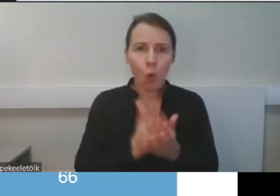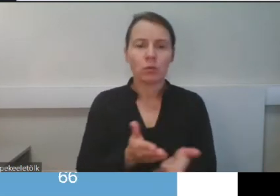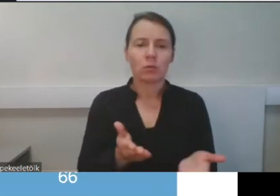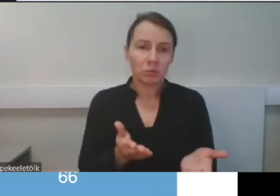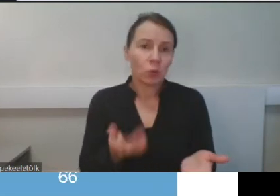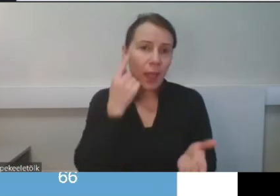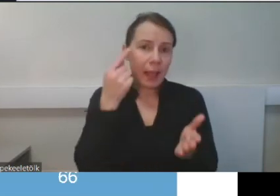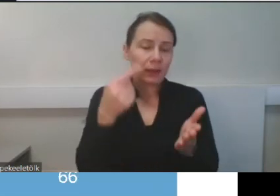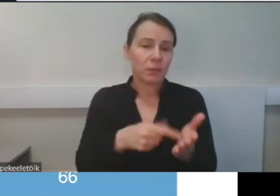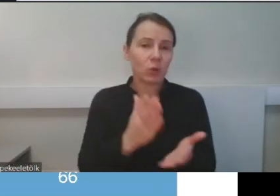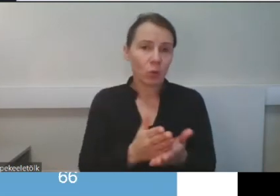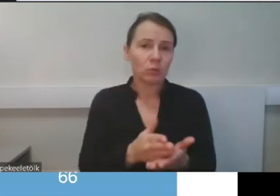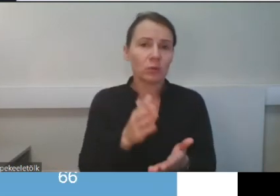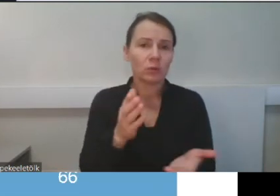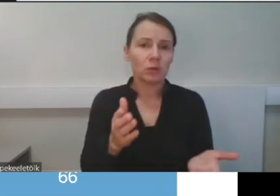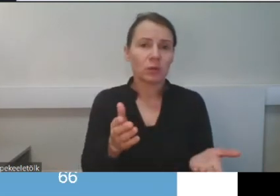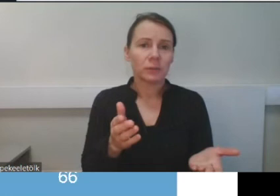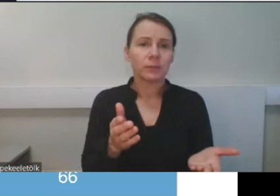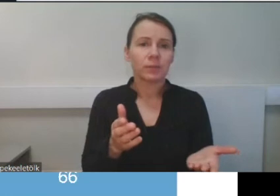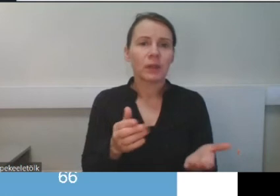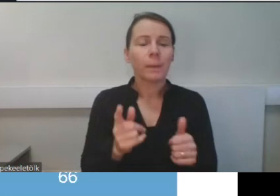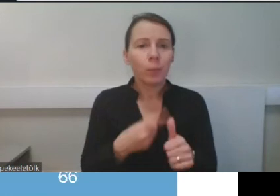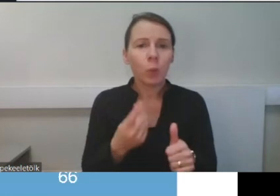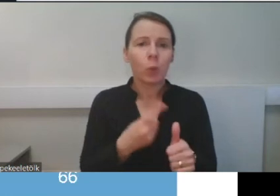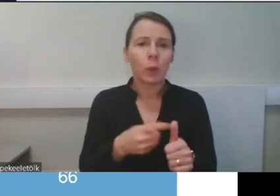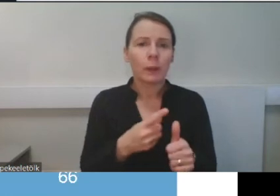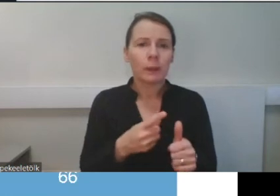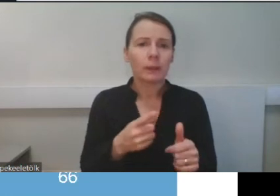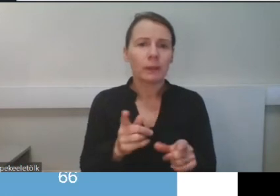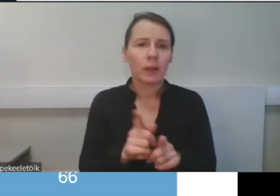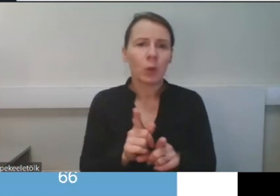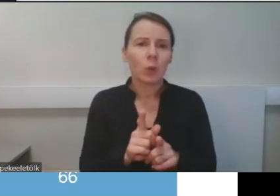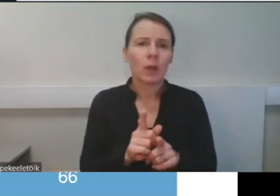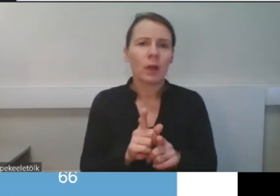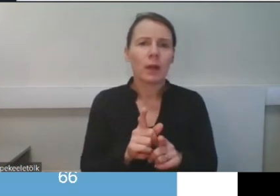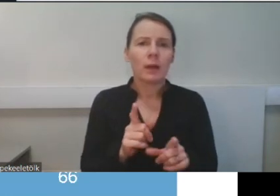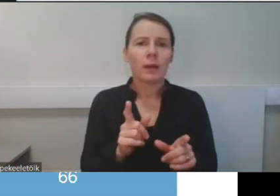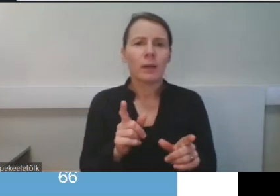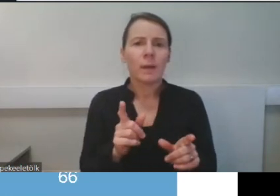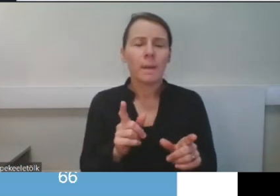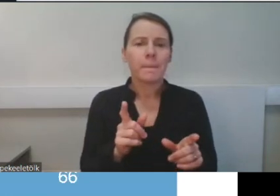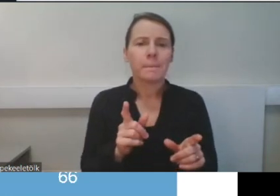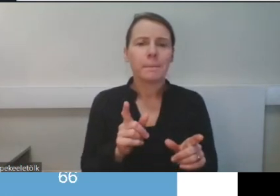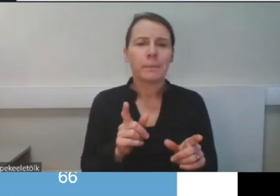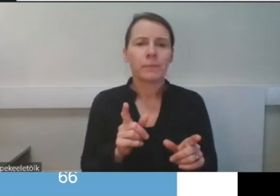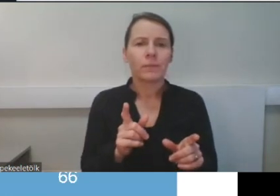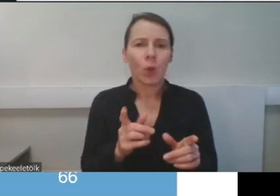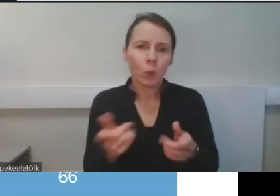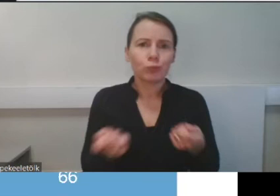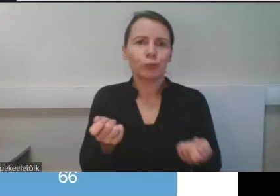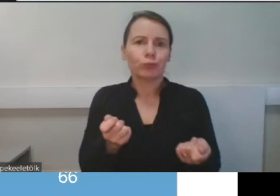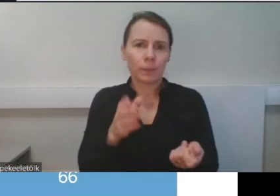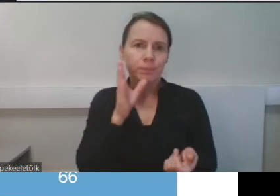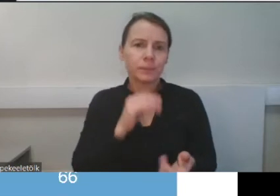siis me näeme seda jällegi, et kuna tegevuspiiranguga inimesi on rohkem, nad